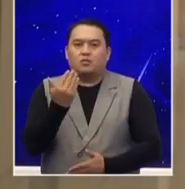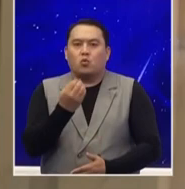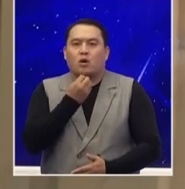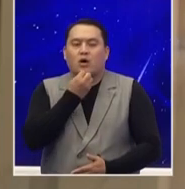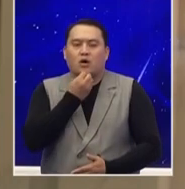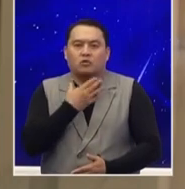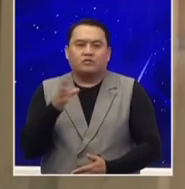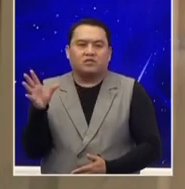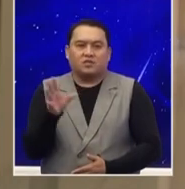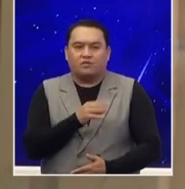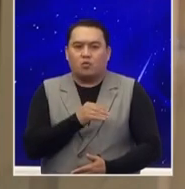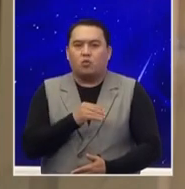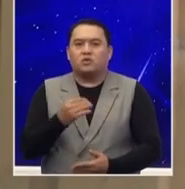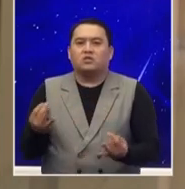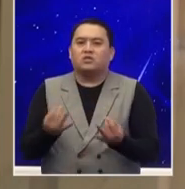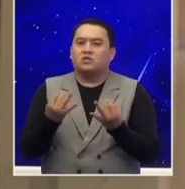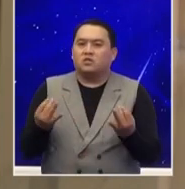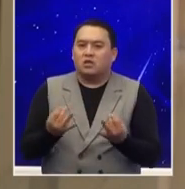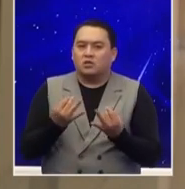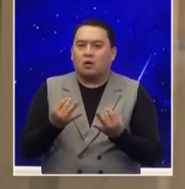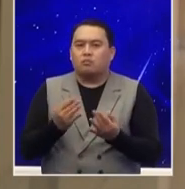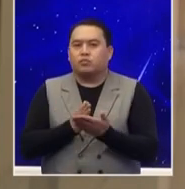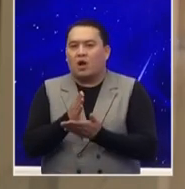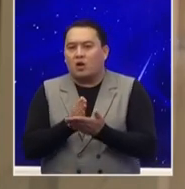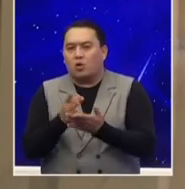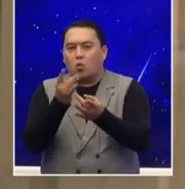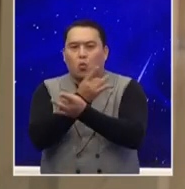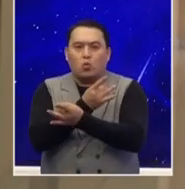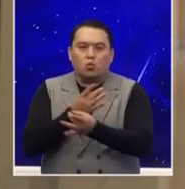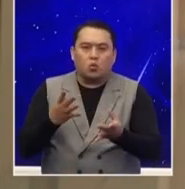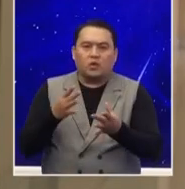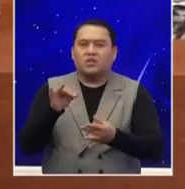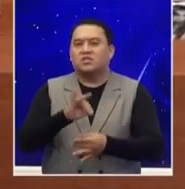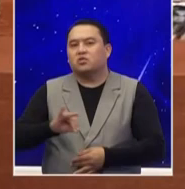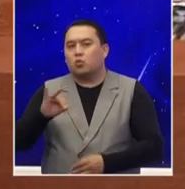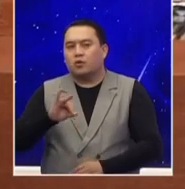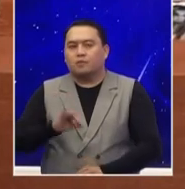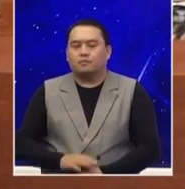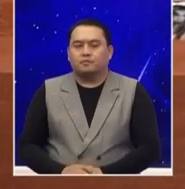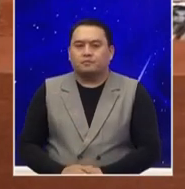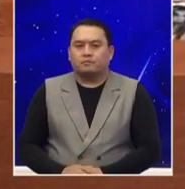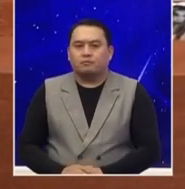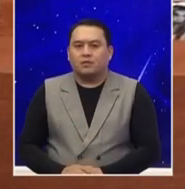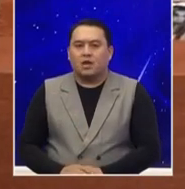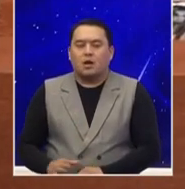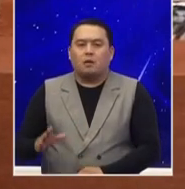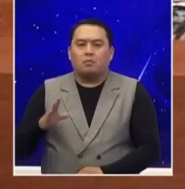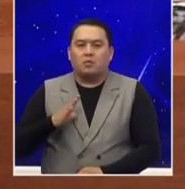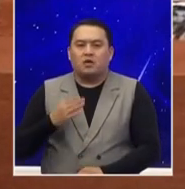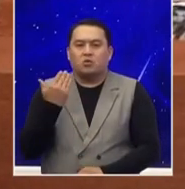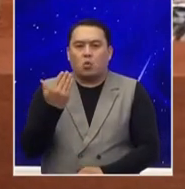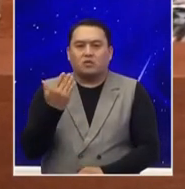было до всего дело он интересовался и политикой и культуры и истории вообще очень сильный человек это